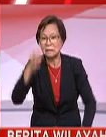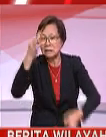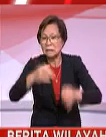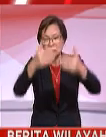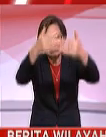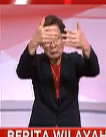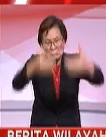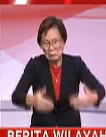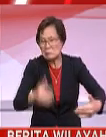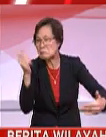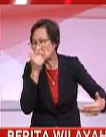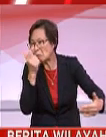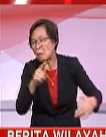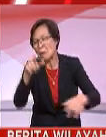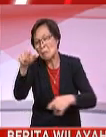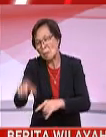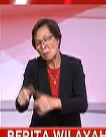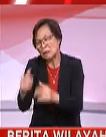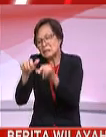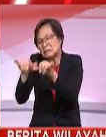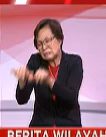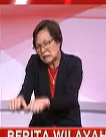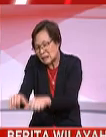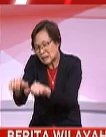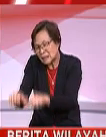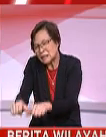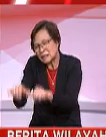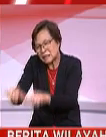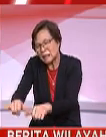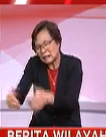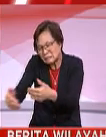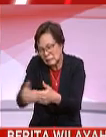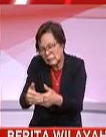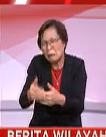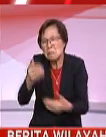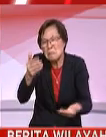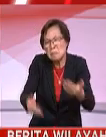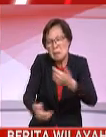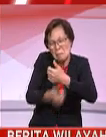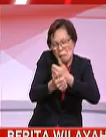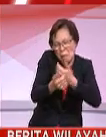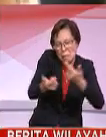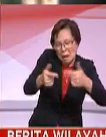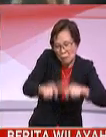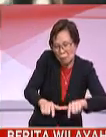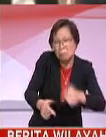dibina, penduduk yang tinggal di kawasan berhampiran berisiko tinggi dilanda banjir.